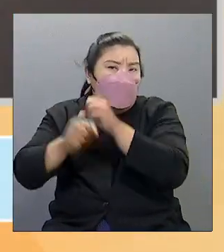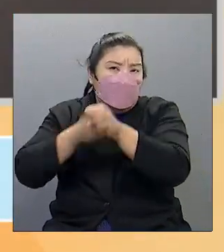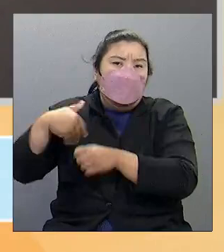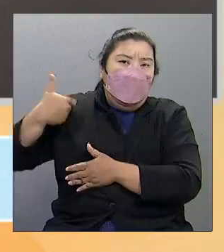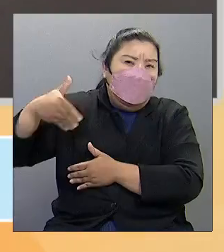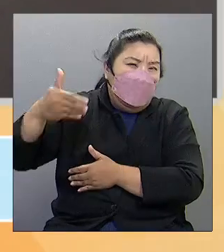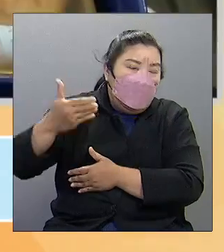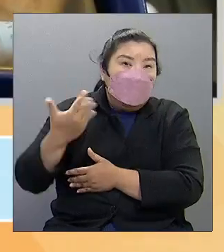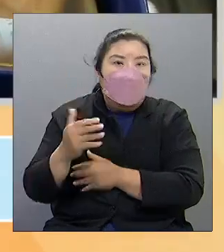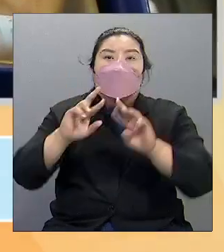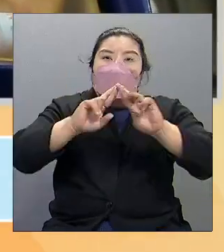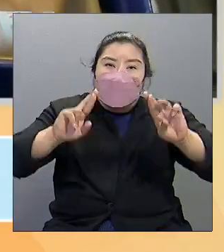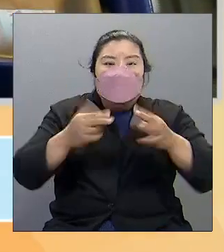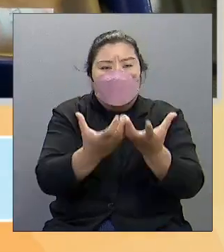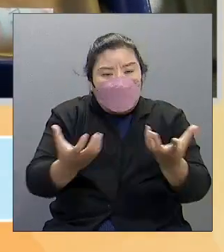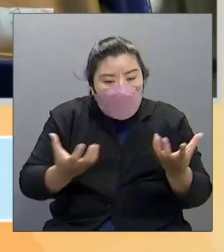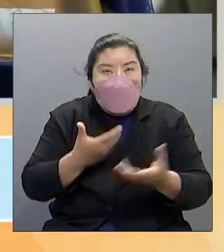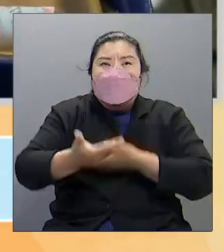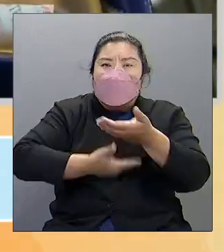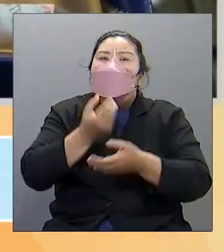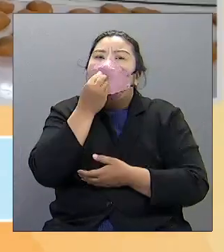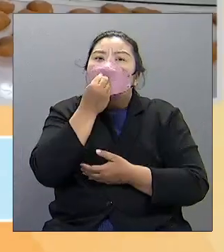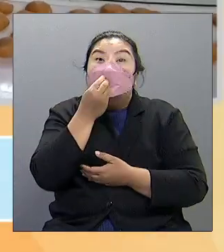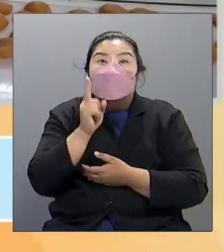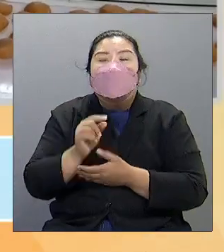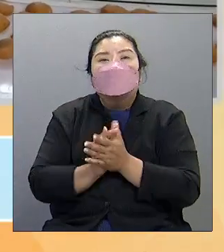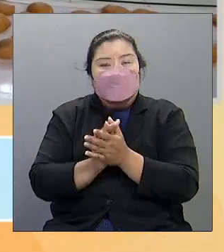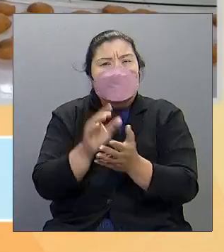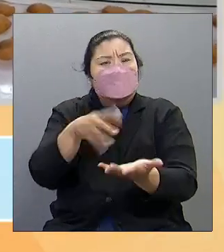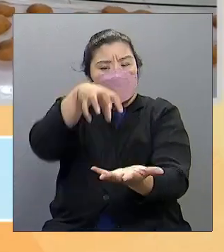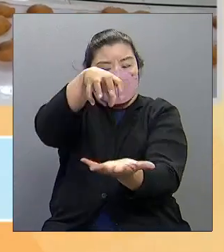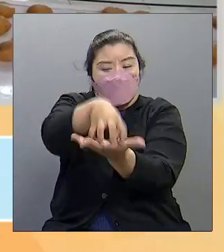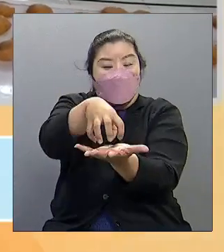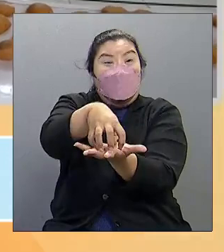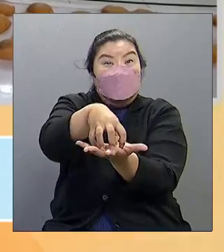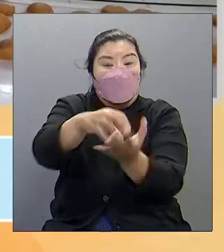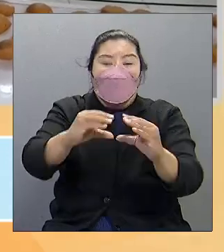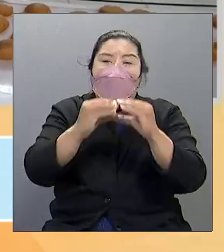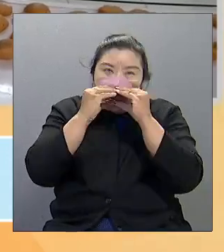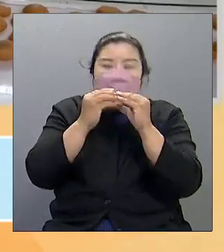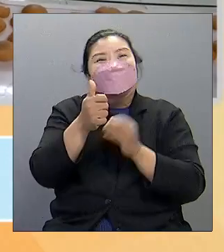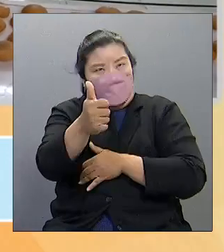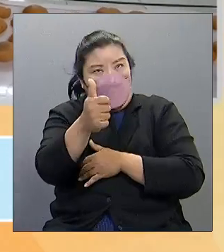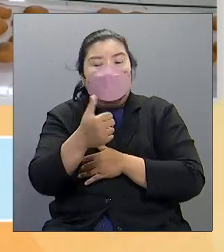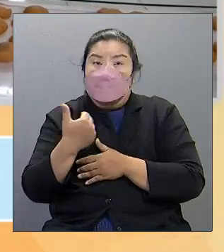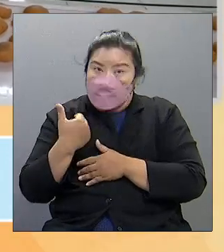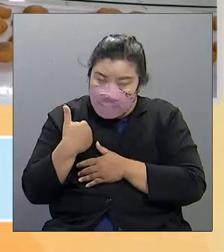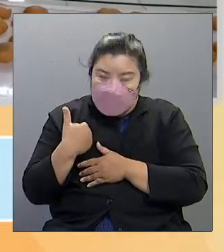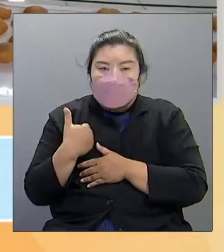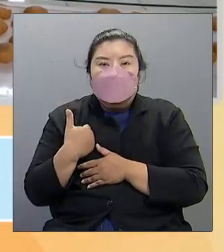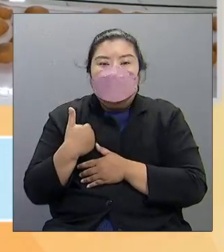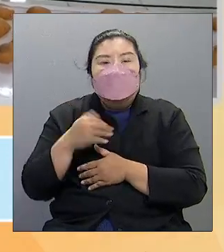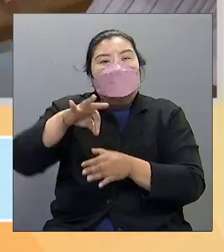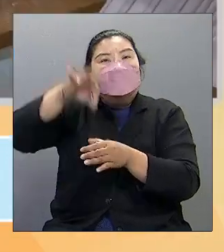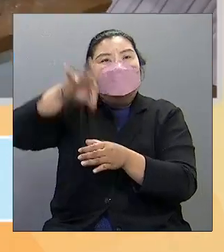st-บานี้ตามหางรานต่ๆ มีคารขายขมพกมากขึ้นใช่ คะ ดริๆดดนี้มีไ้ Create เยอะเยอะเลยนะบทมเห็มีไ้ชาเข